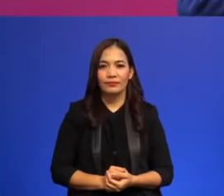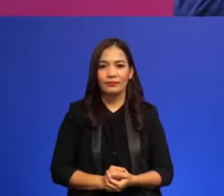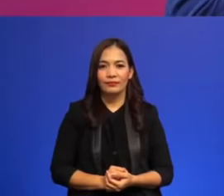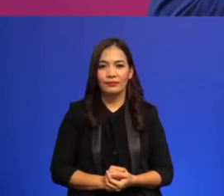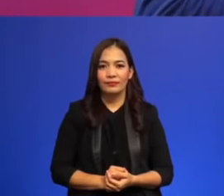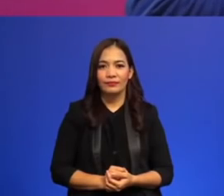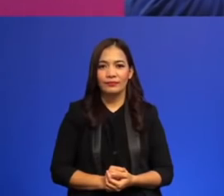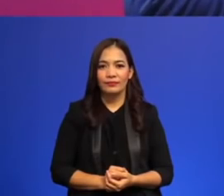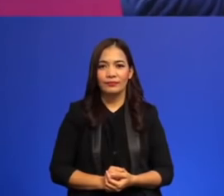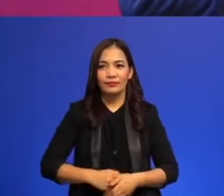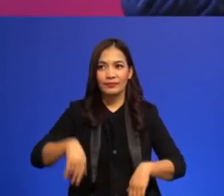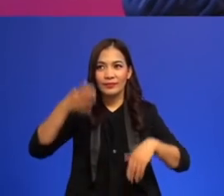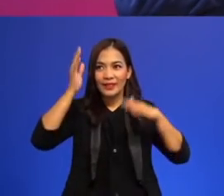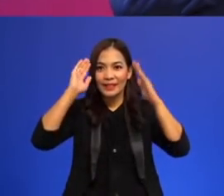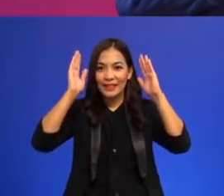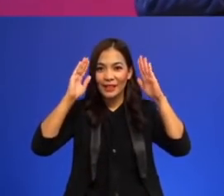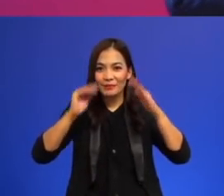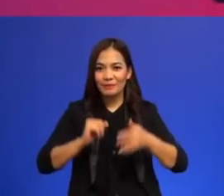Ya, shalom Pak.